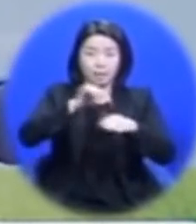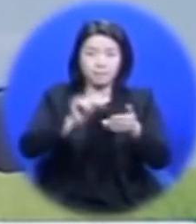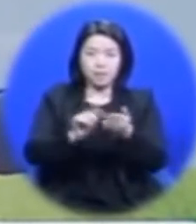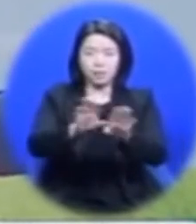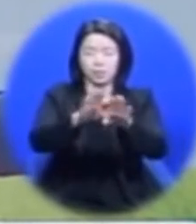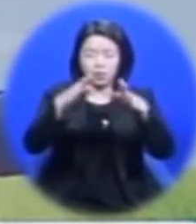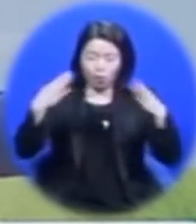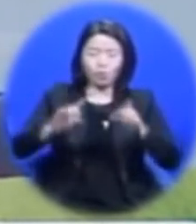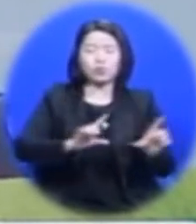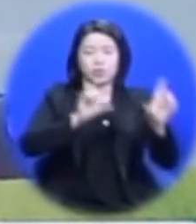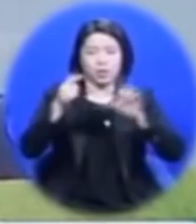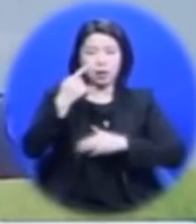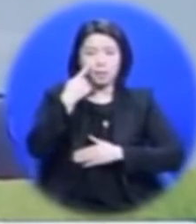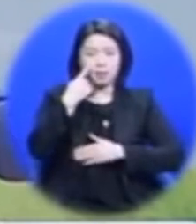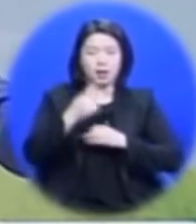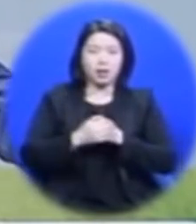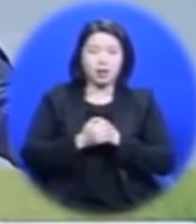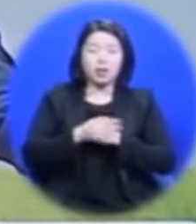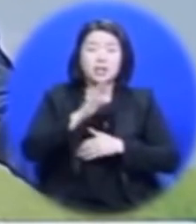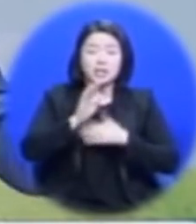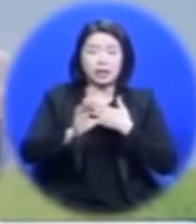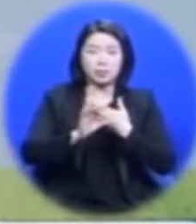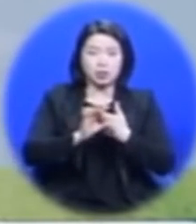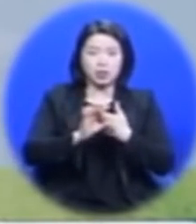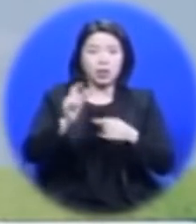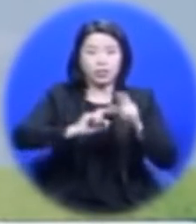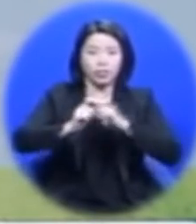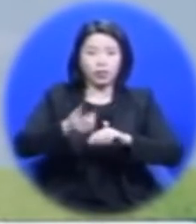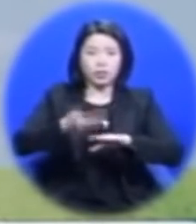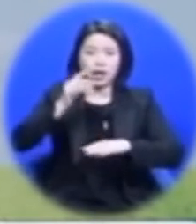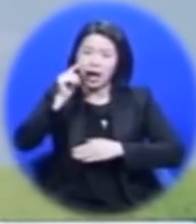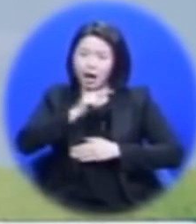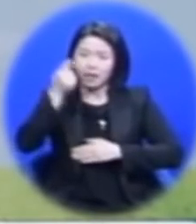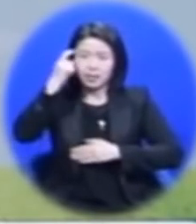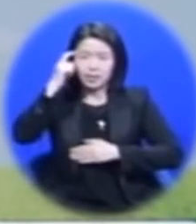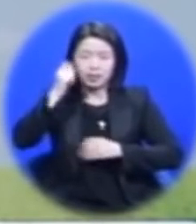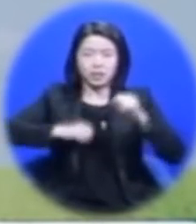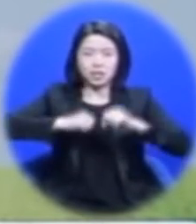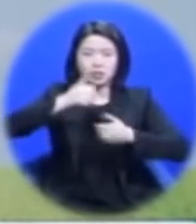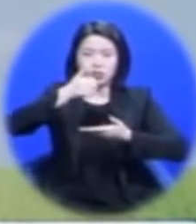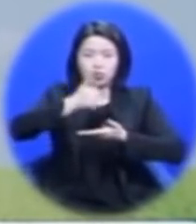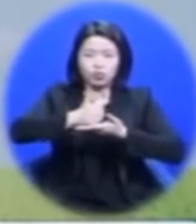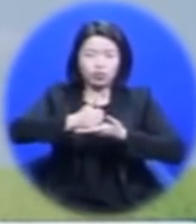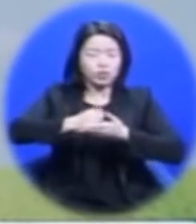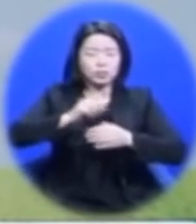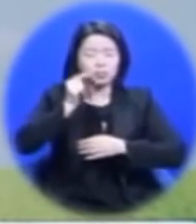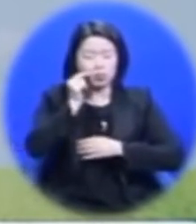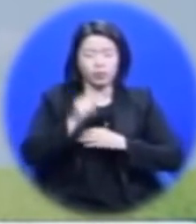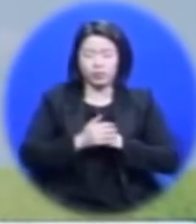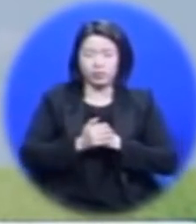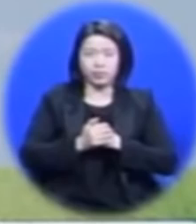열고 살아보십시오. 그러면 더 이상 악한 생각이 주인 노릇을 하지 못해요.